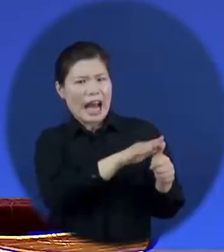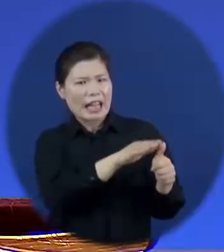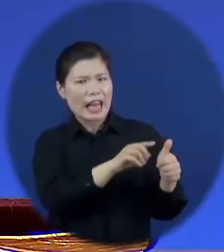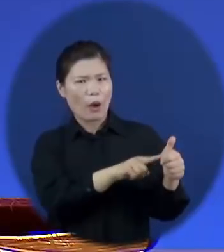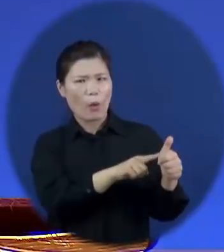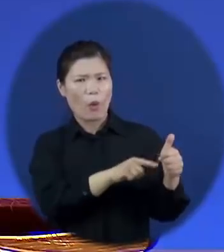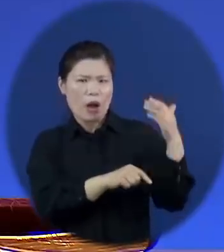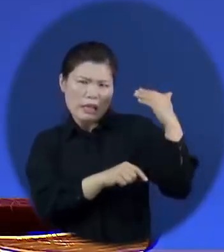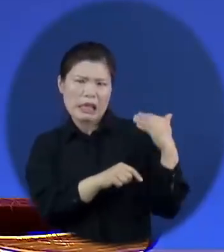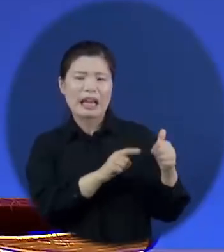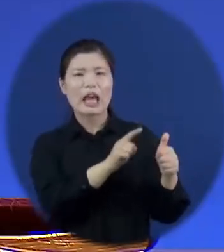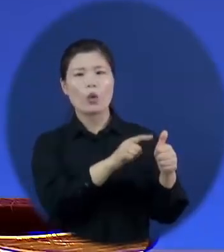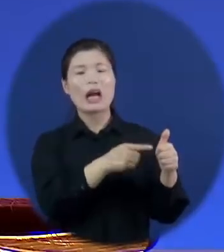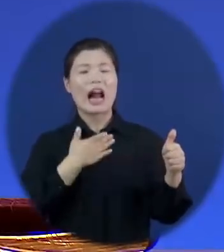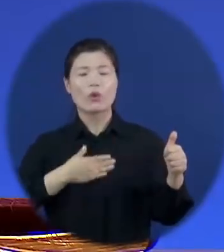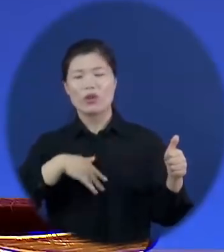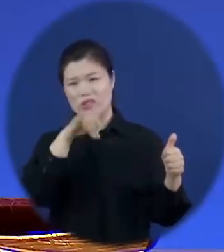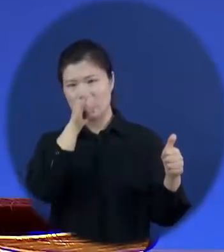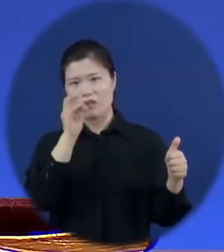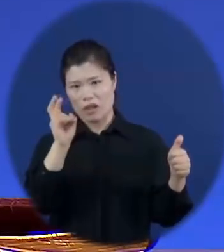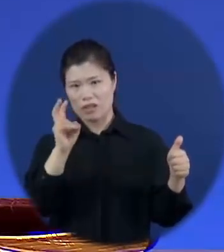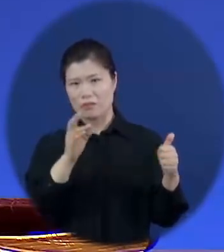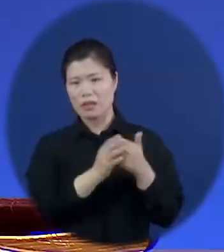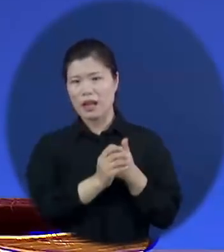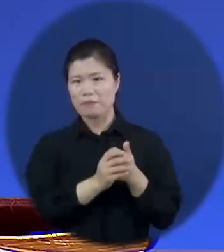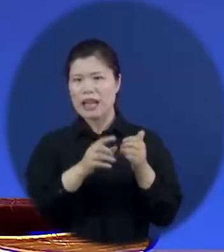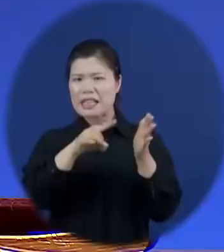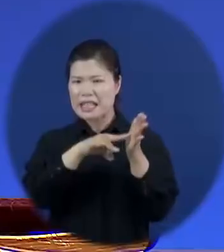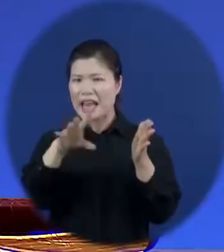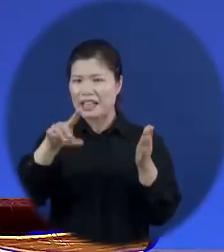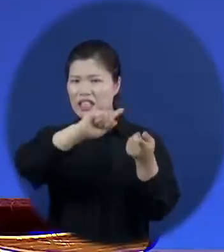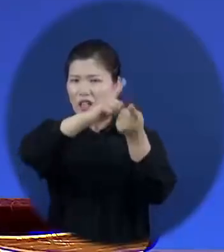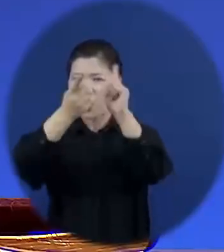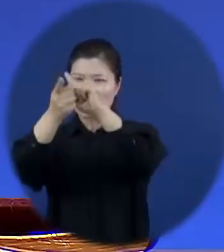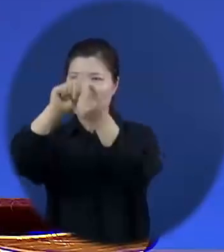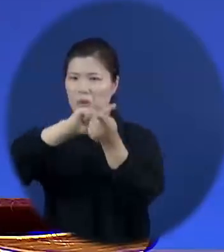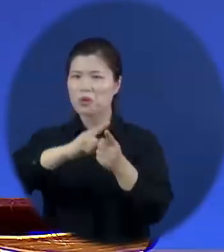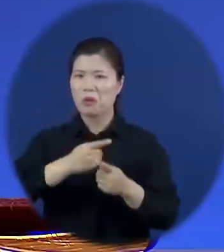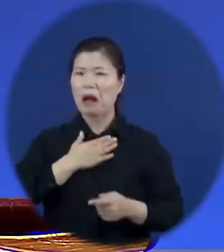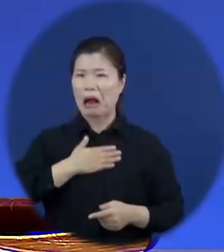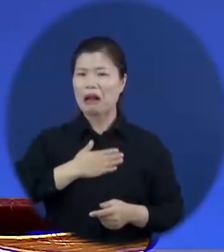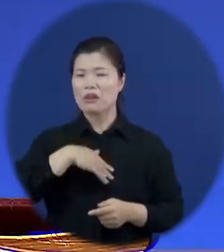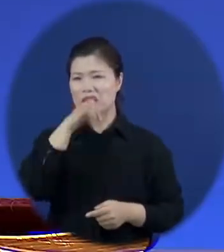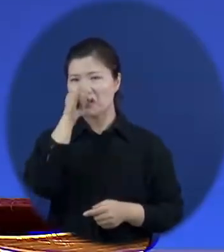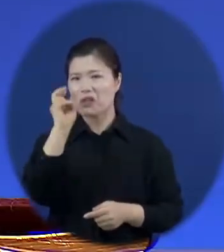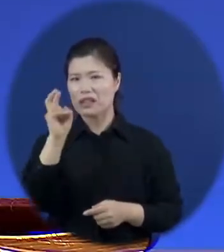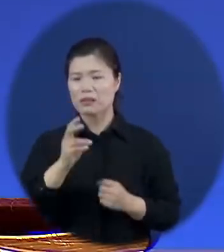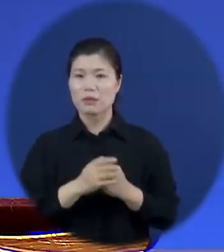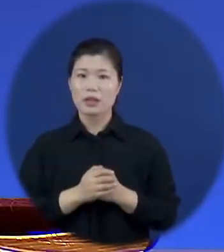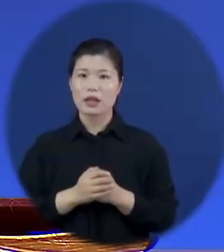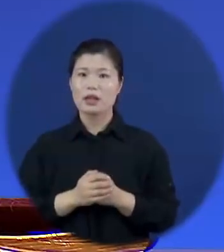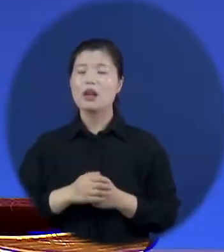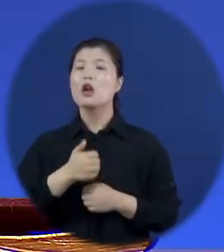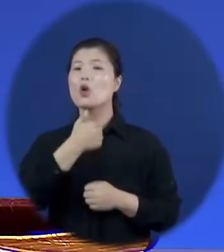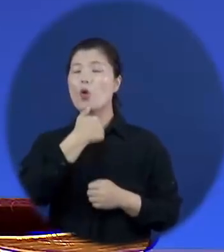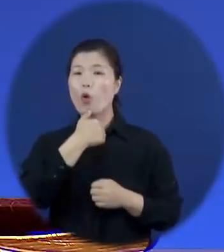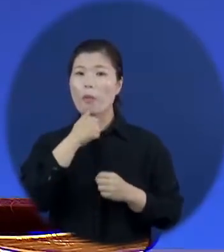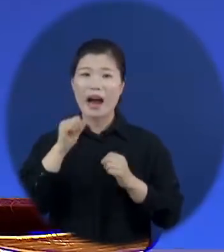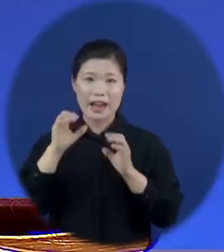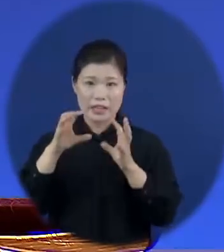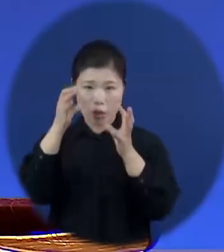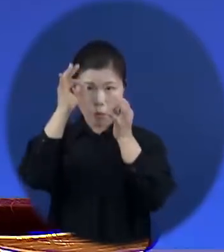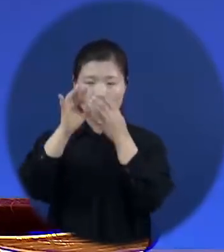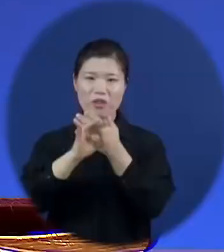세리장이었고 이스라엘은 좁은 지역이었고 세리들은 분명 서로를 알고 있었을 것이죠. 어쩌면 로마의 공무원으로서